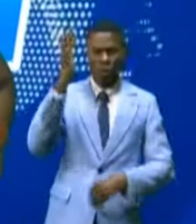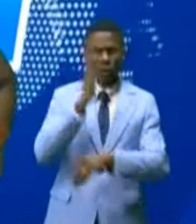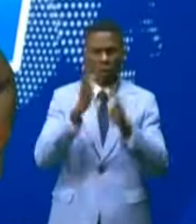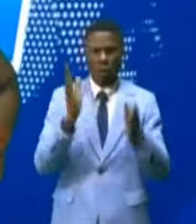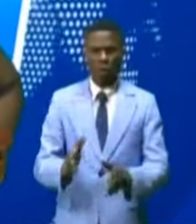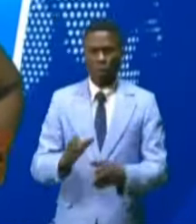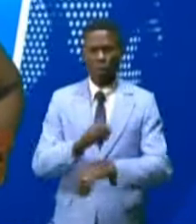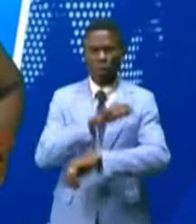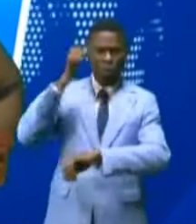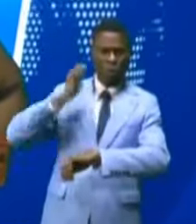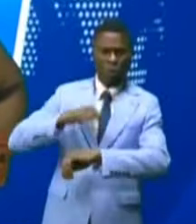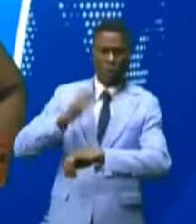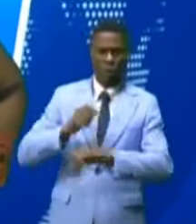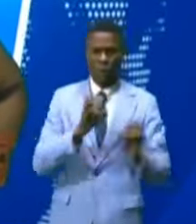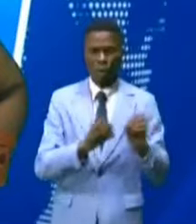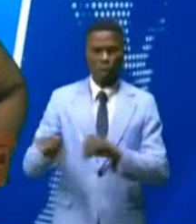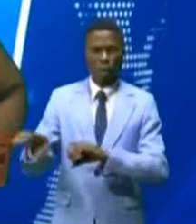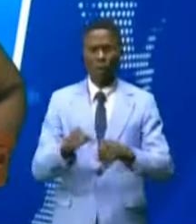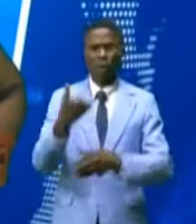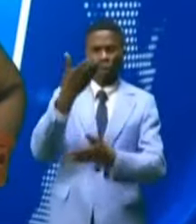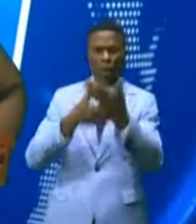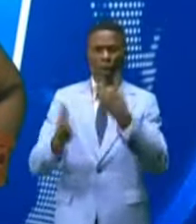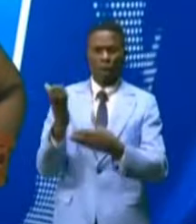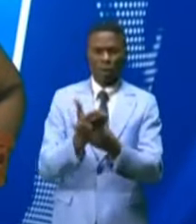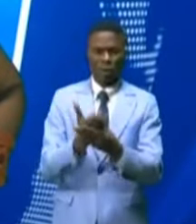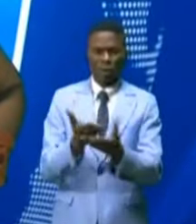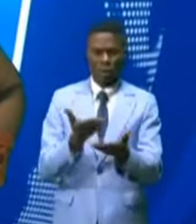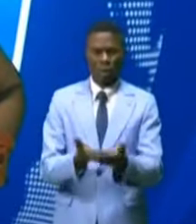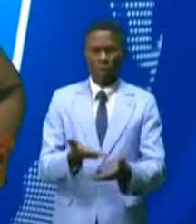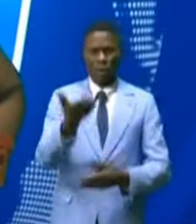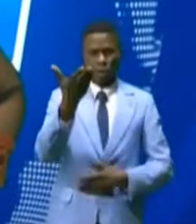gouverneur qui a présidé la cérémonie. D'autres détails dans ce reportage.